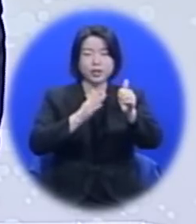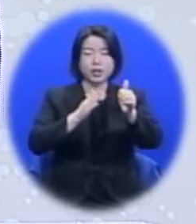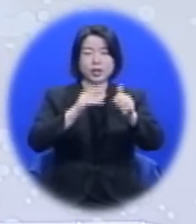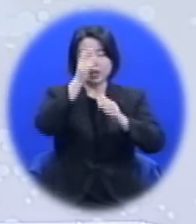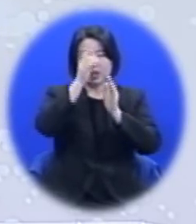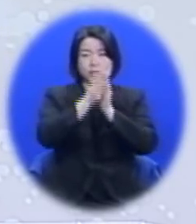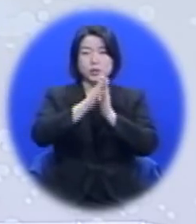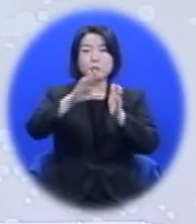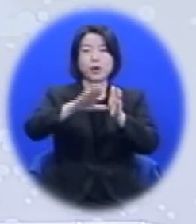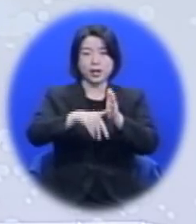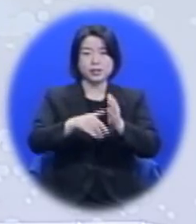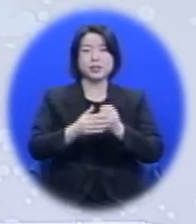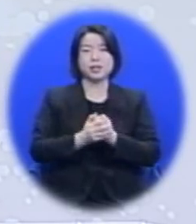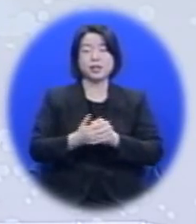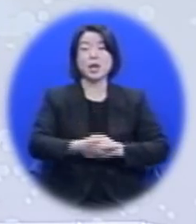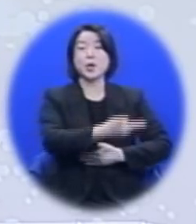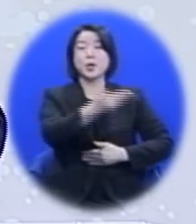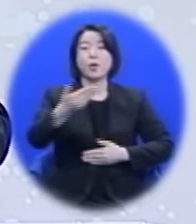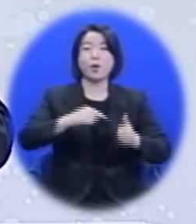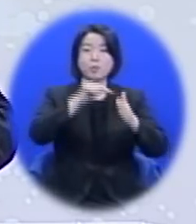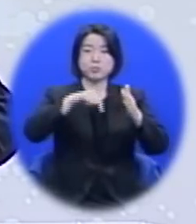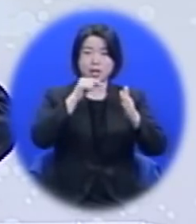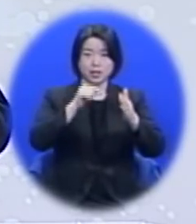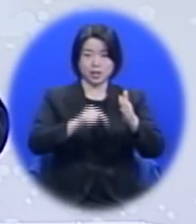때 여러분 안에